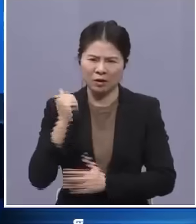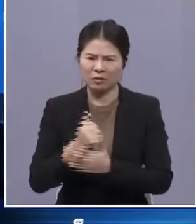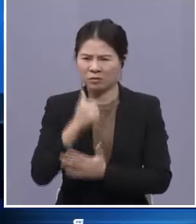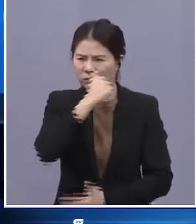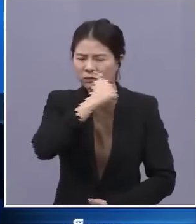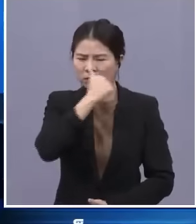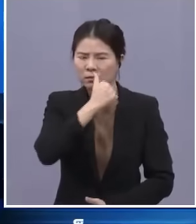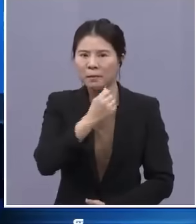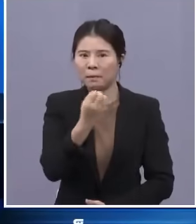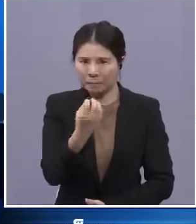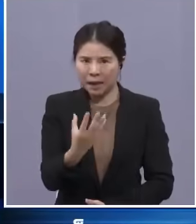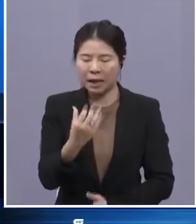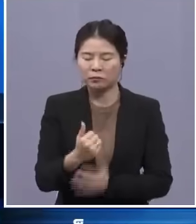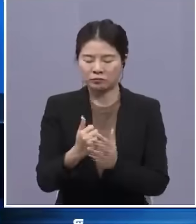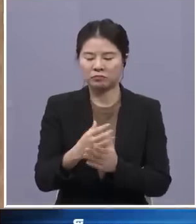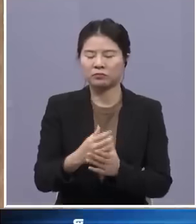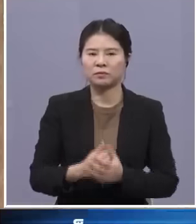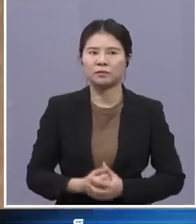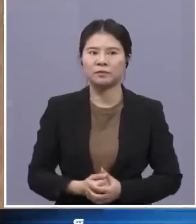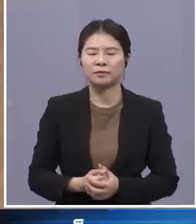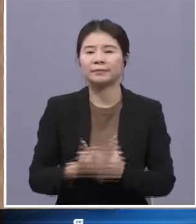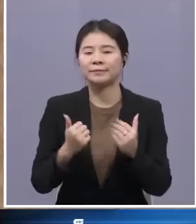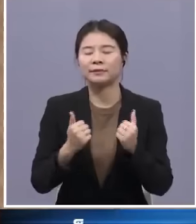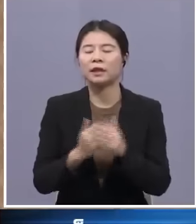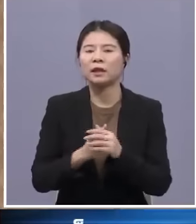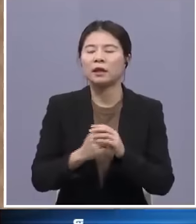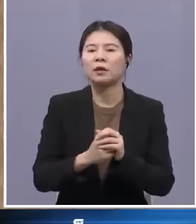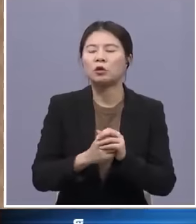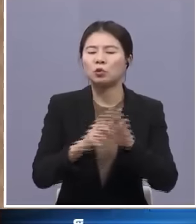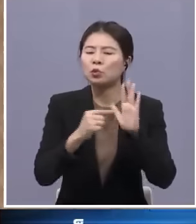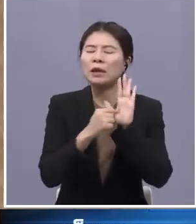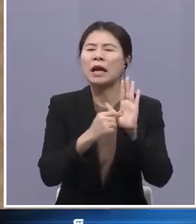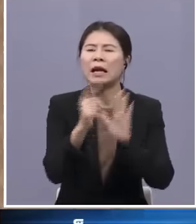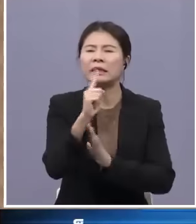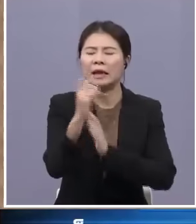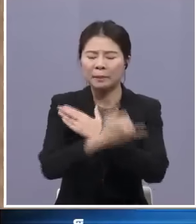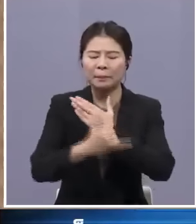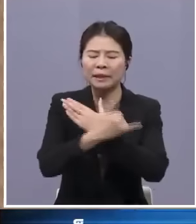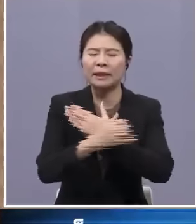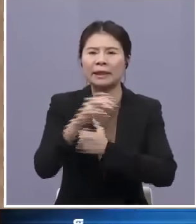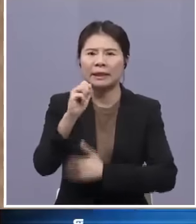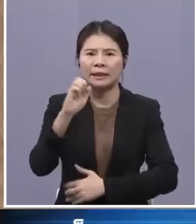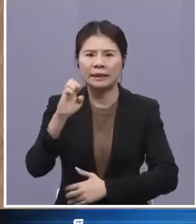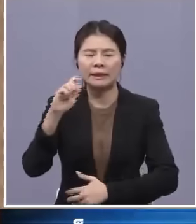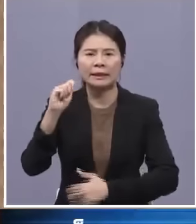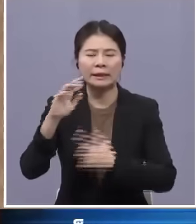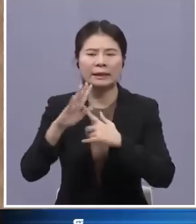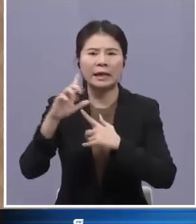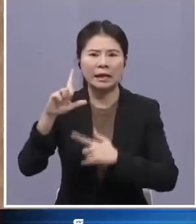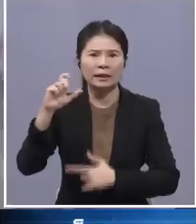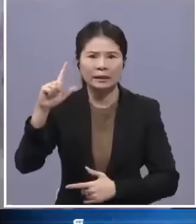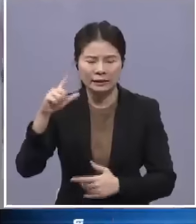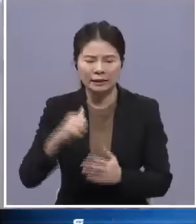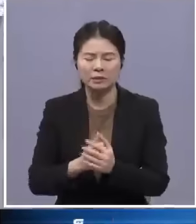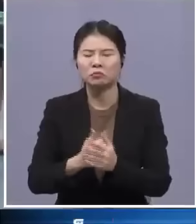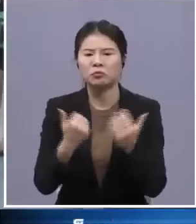ข้อมูลนี้กันหน่อยครับที่บอกว่าอะไรนะมีต้นแบบอยู่ที่อิตาลีใช่ไหมครับ ใช่ ทีนี้ตามรายงานของสำนักข่าวรอยเตอร์ครับเขามีข้อมูลออ